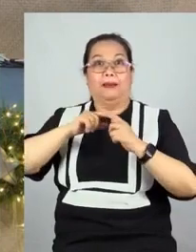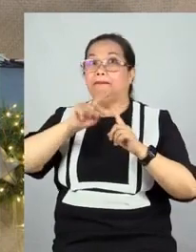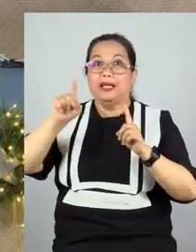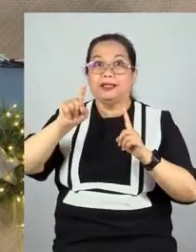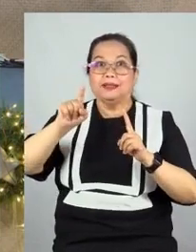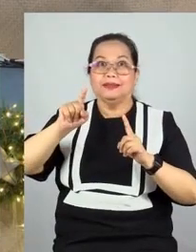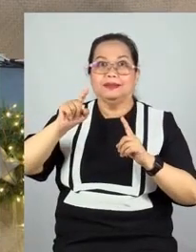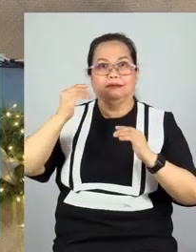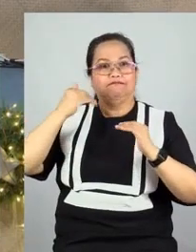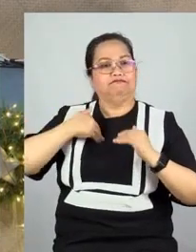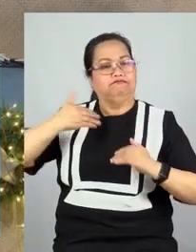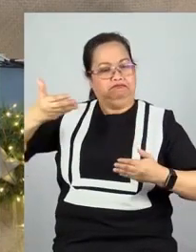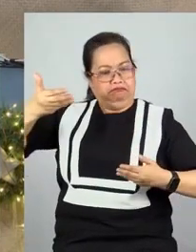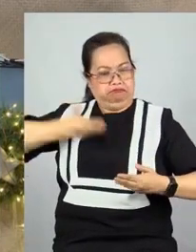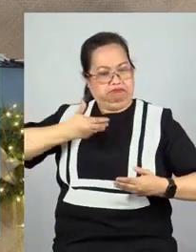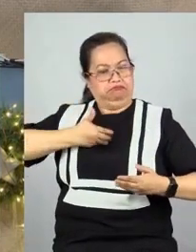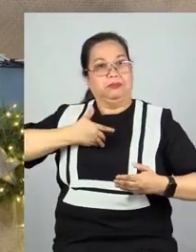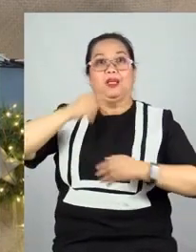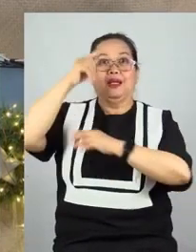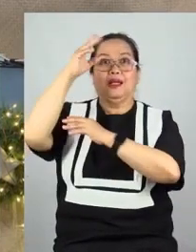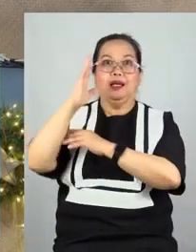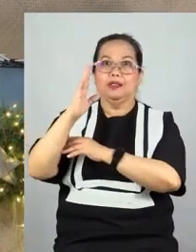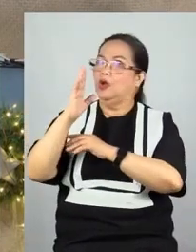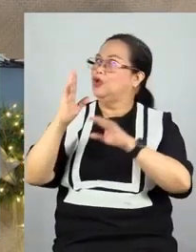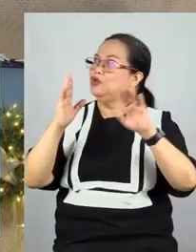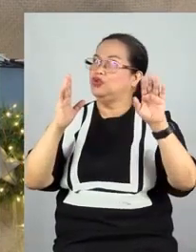parang Diyos. Hindi siya